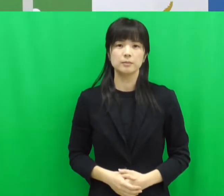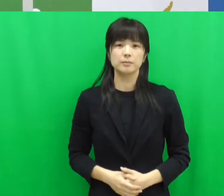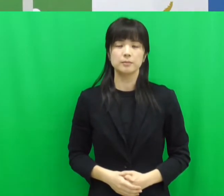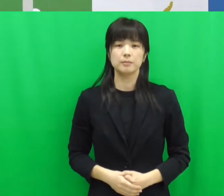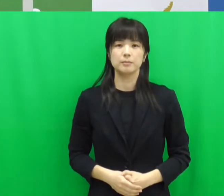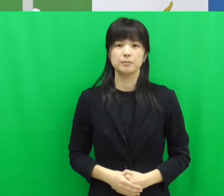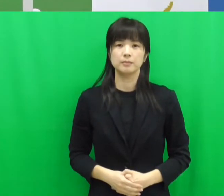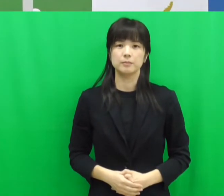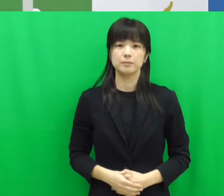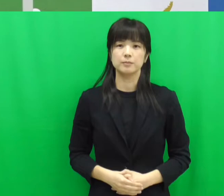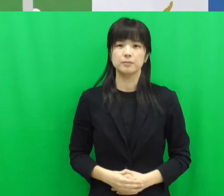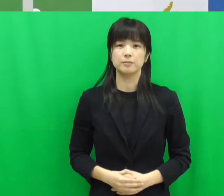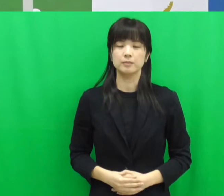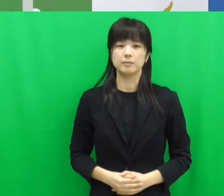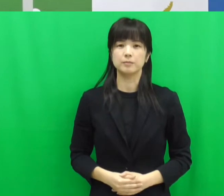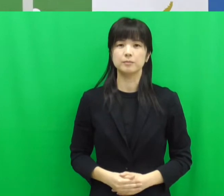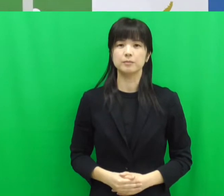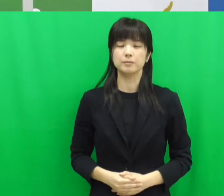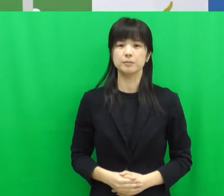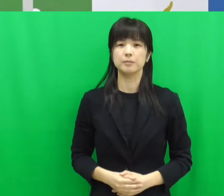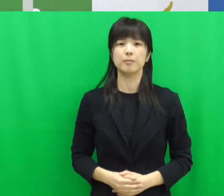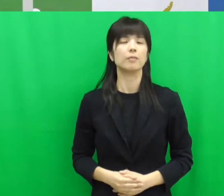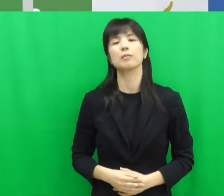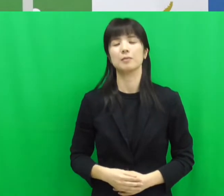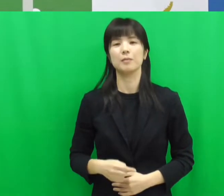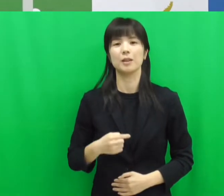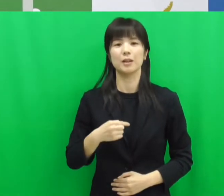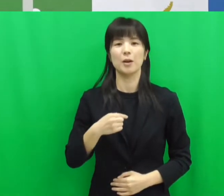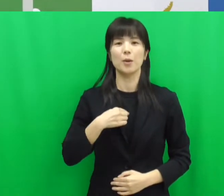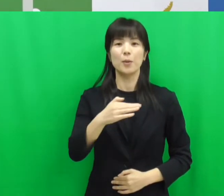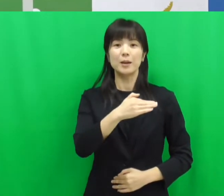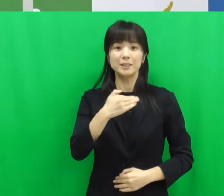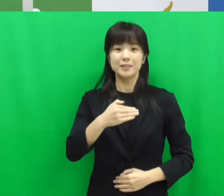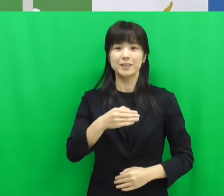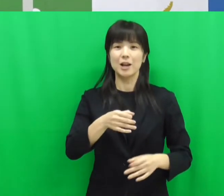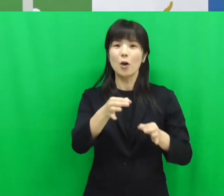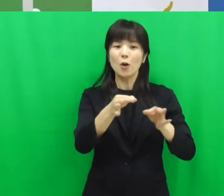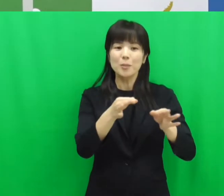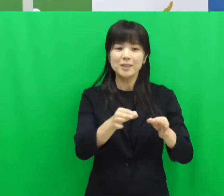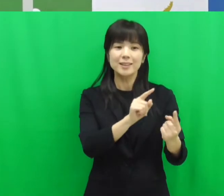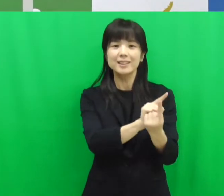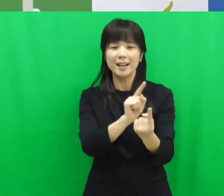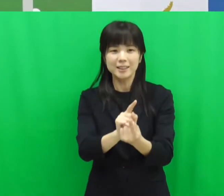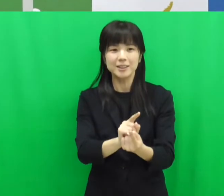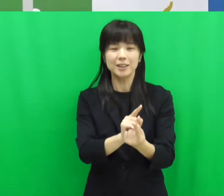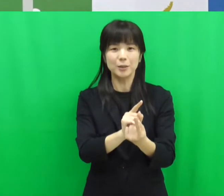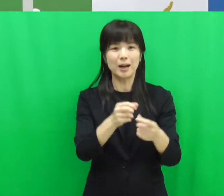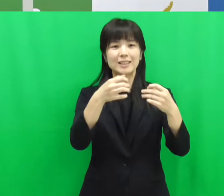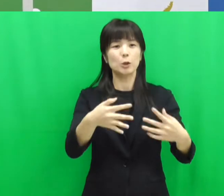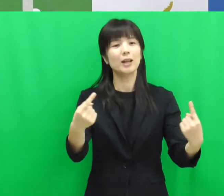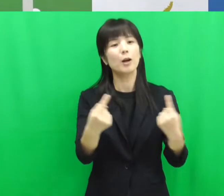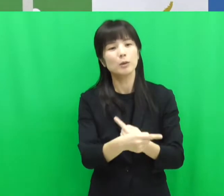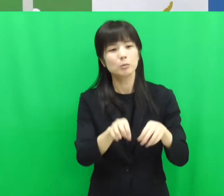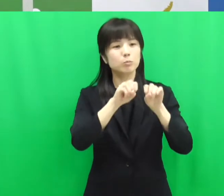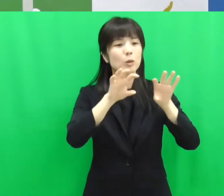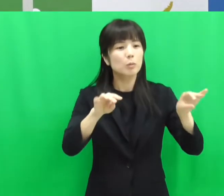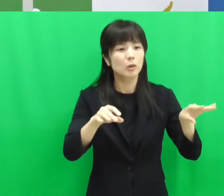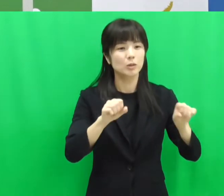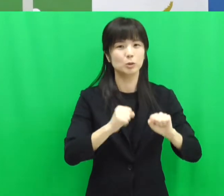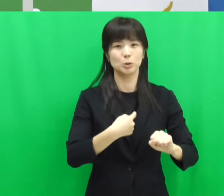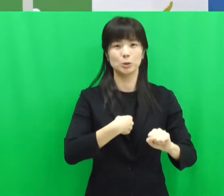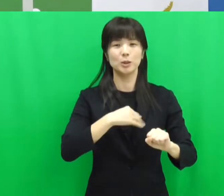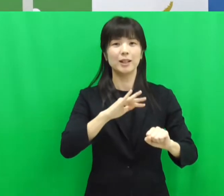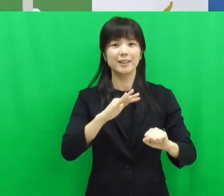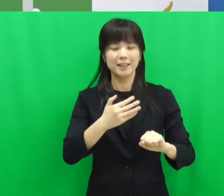で、なかなか我々ちゃんとお店には伝えますけれども、分からない場合もあるので、メディアの皆さんからもよろしくお願いします。県民の方